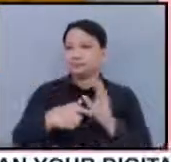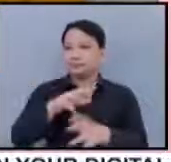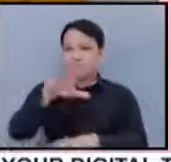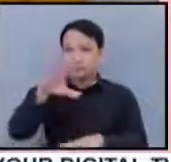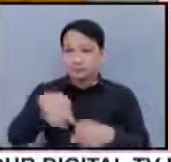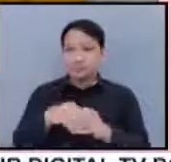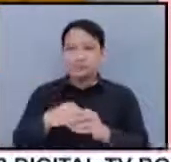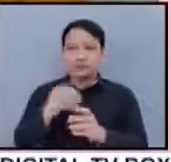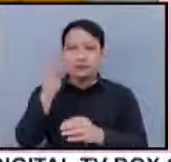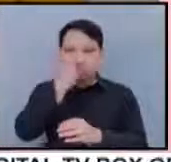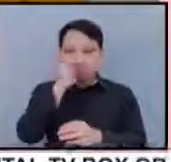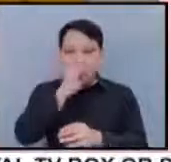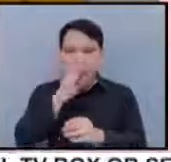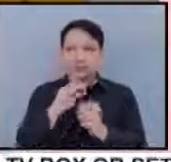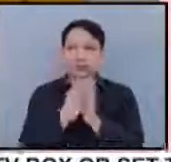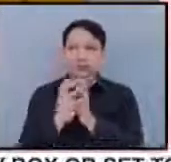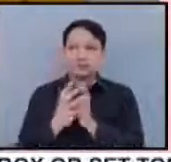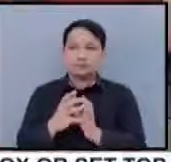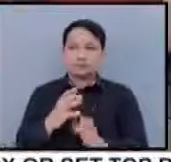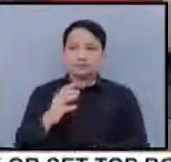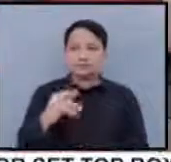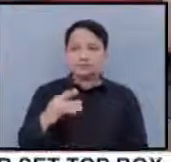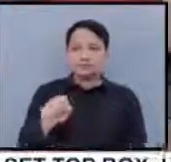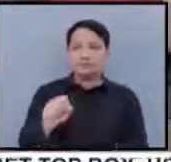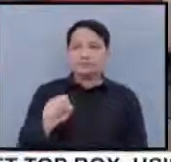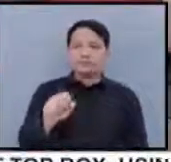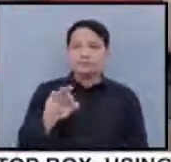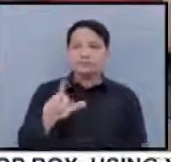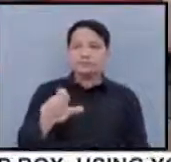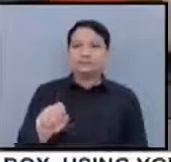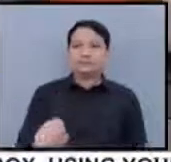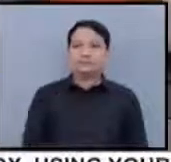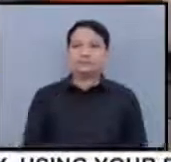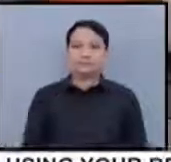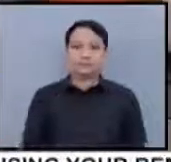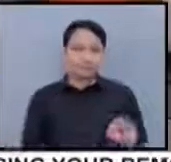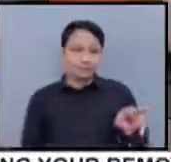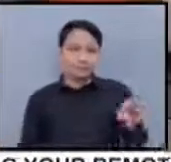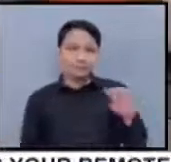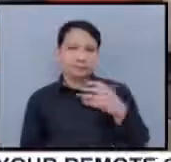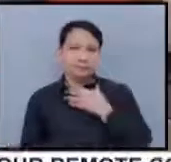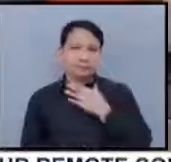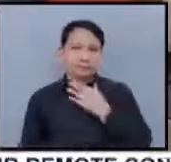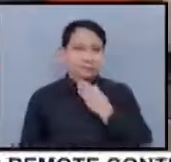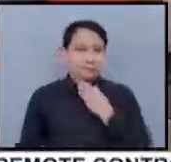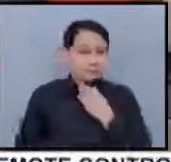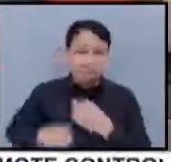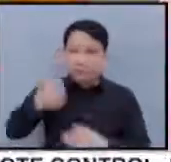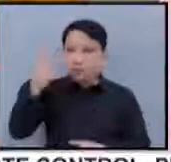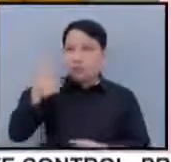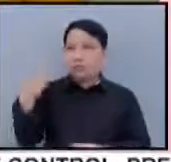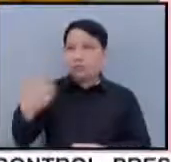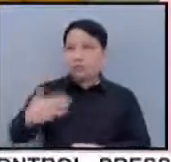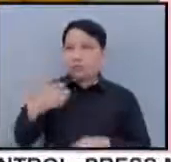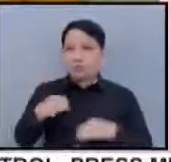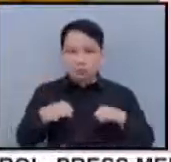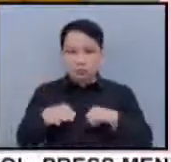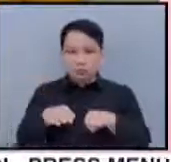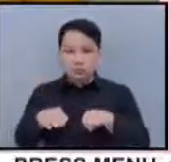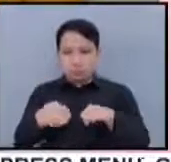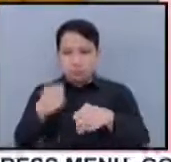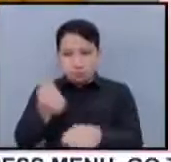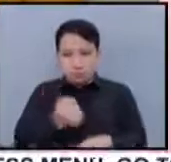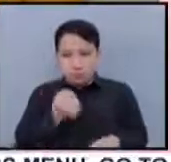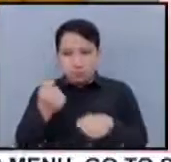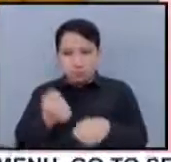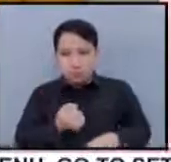sa Sarasota, Florida. Oo, oh, yan niya, oh. Arnold, pinapakita sa screen yung pagkapanalo niya. Talagang lamang galing, sila, oh, galing, sa pagsagwan. Galing. Pero meron ba